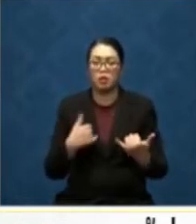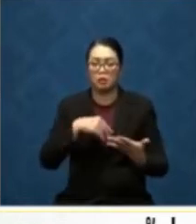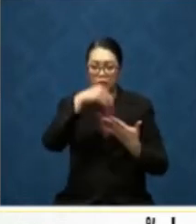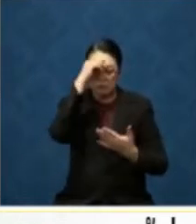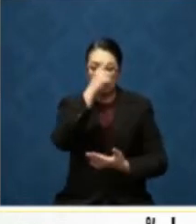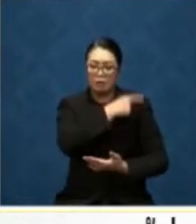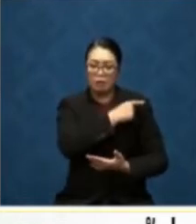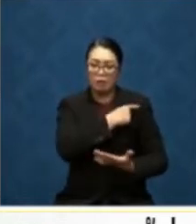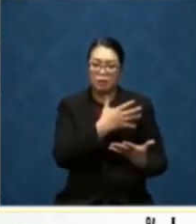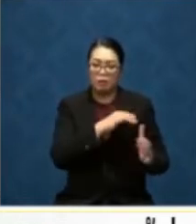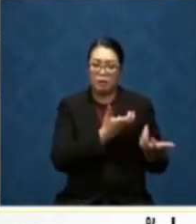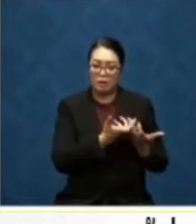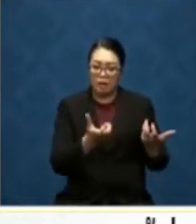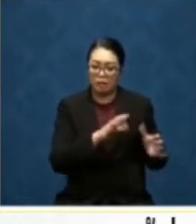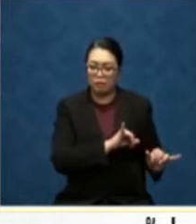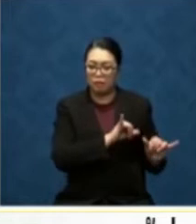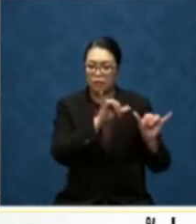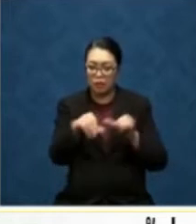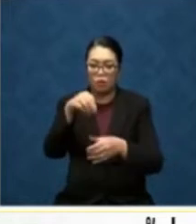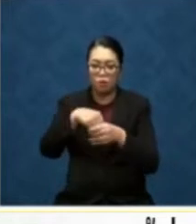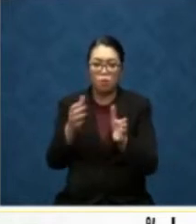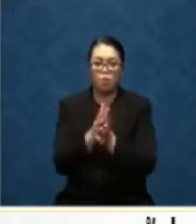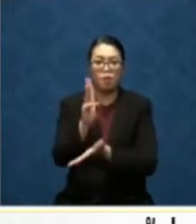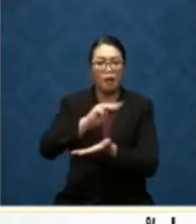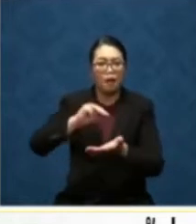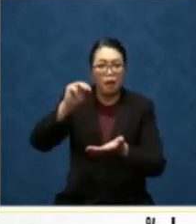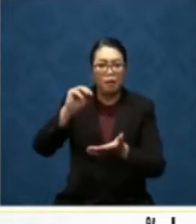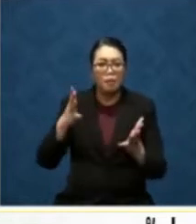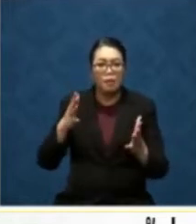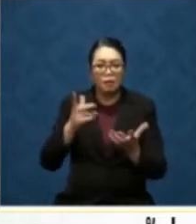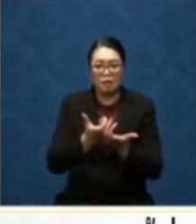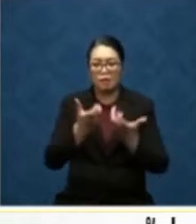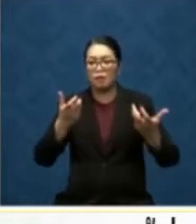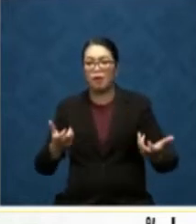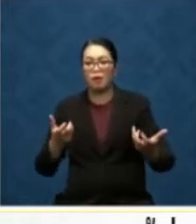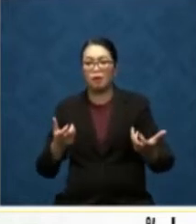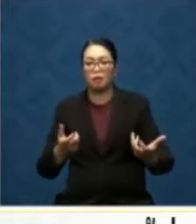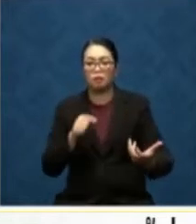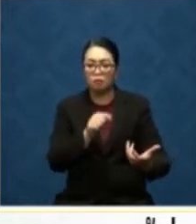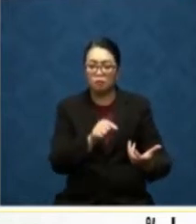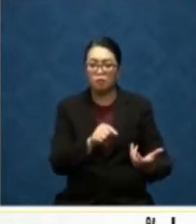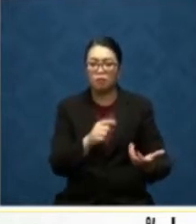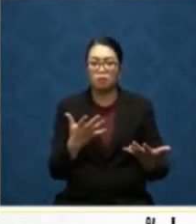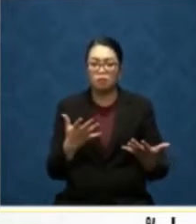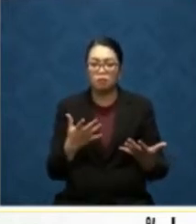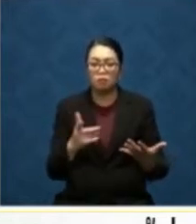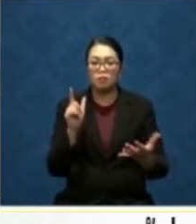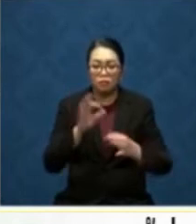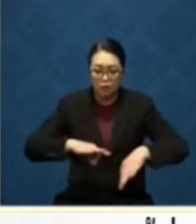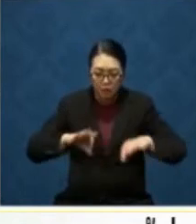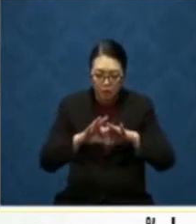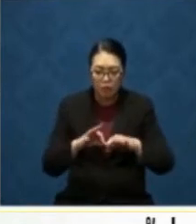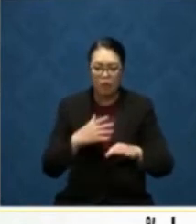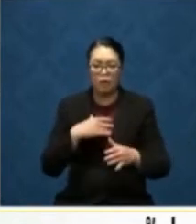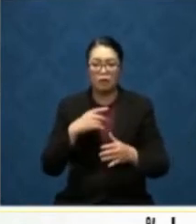ซึ่หายทานกที่ปลายไปแล้วไมมีมาหาไ่ไหนเขาทำกันเพราะบรรณ Monster ศึกษานั้นเป็หัวหาในการทำ